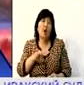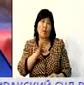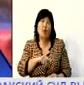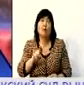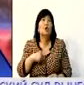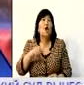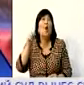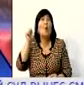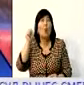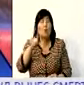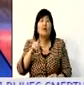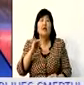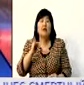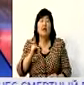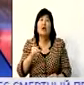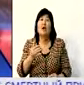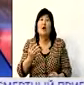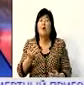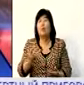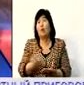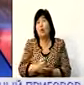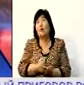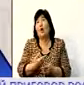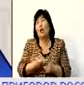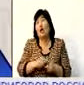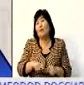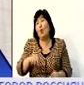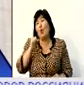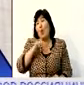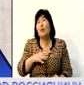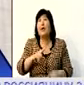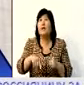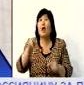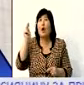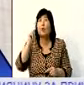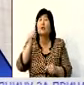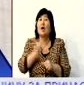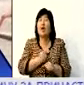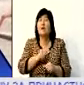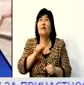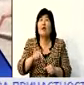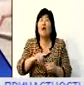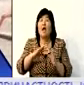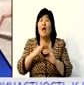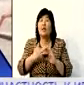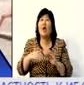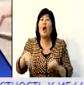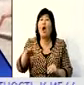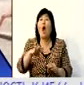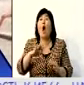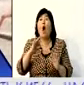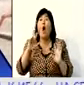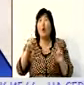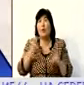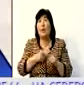я узнал и приобрел как бы опыт. Далее учения отрабатывались в этноауле. Здесь по сценарию учений